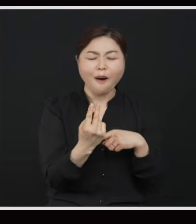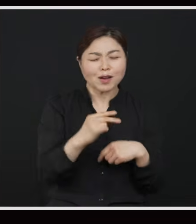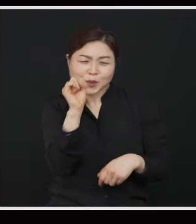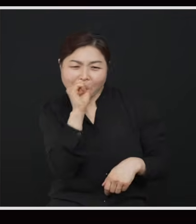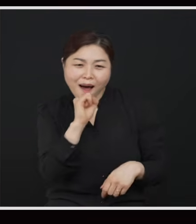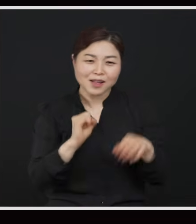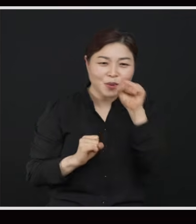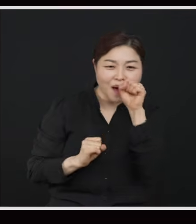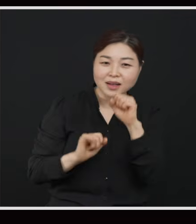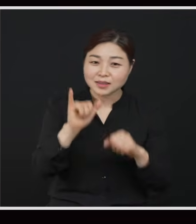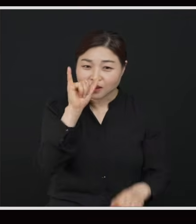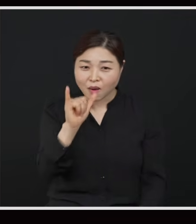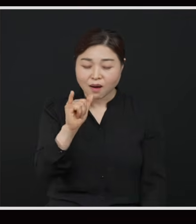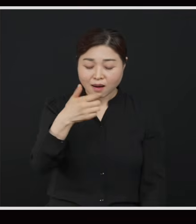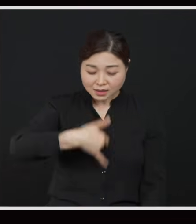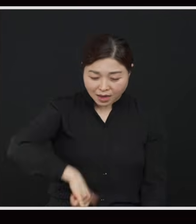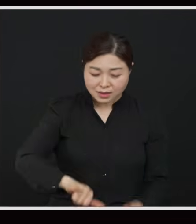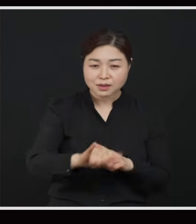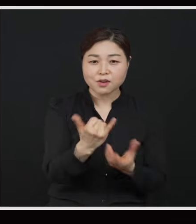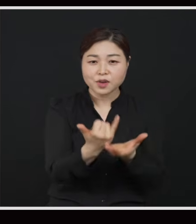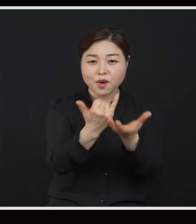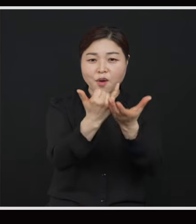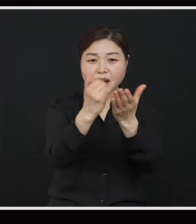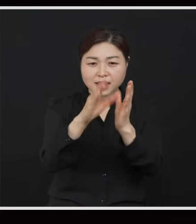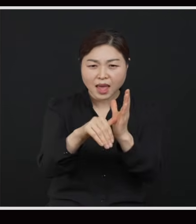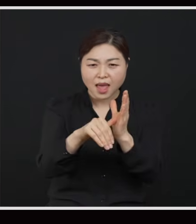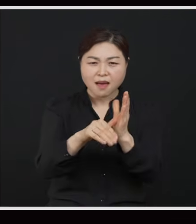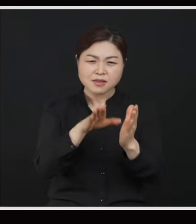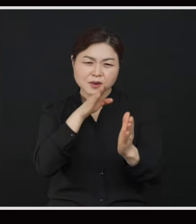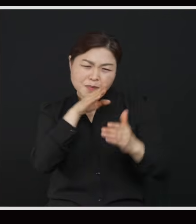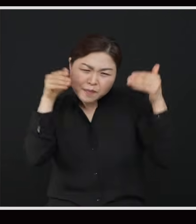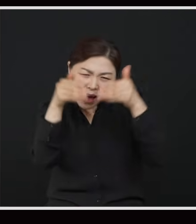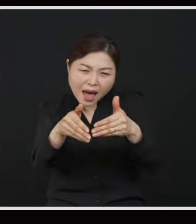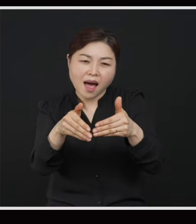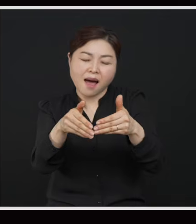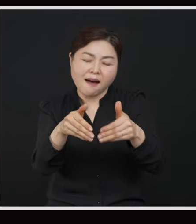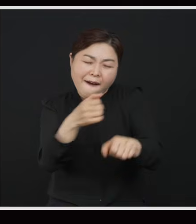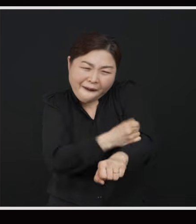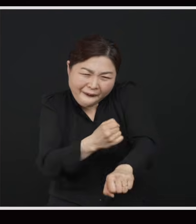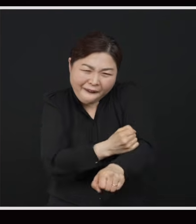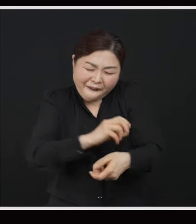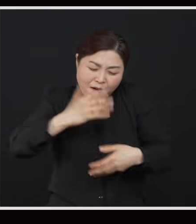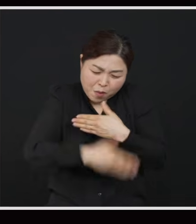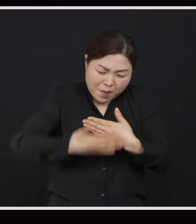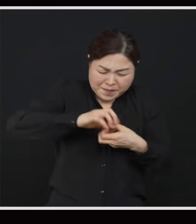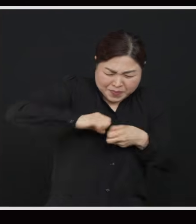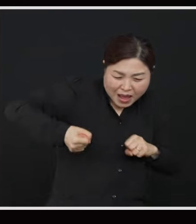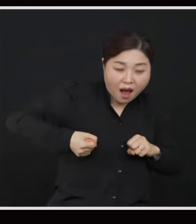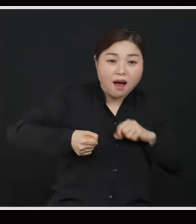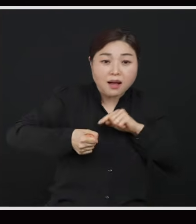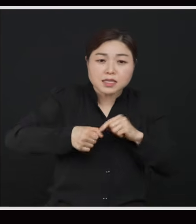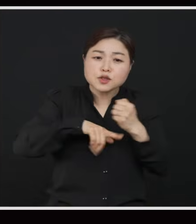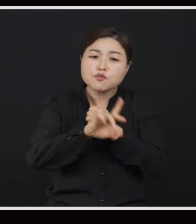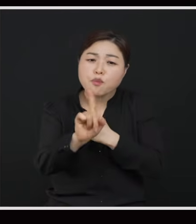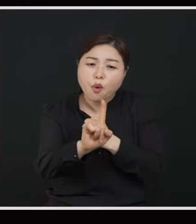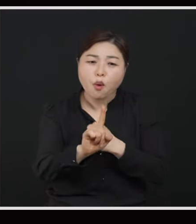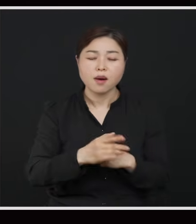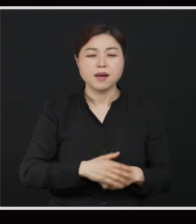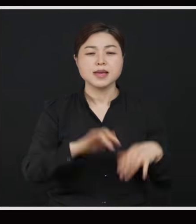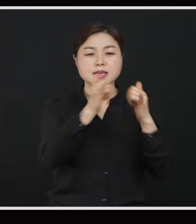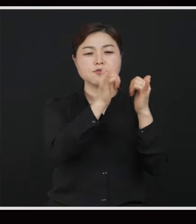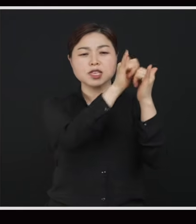그 다음에 자식들 이렇게 성공적으로 키우는데 올인하는 거, 이게